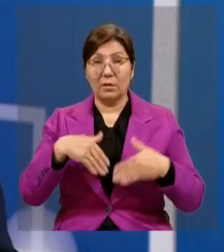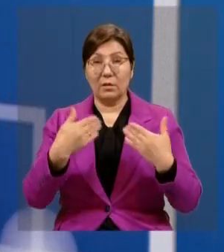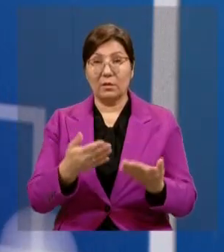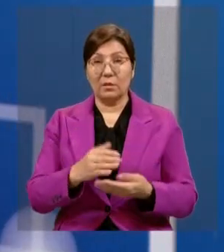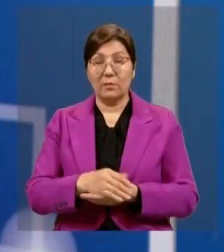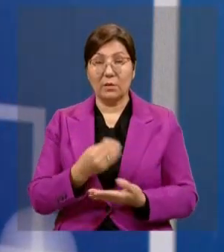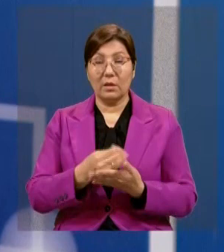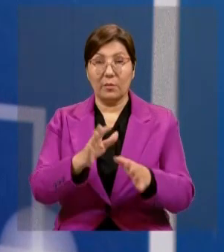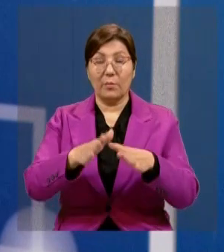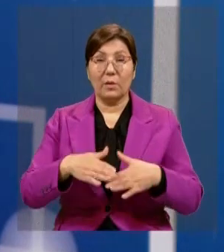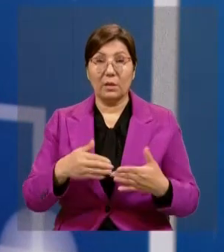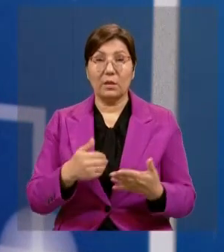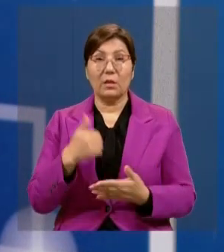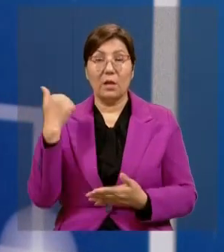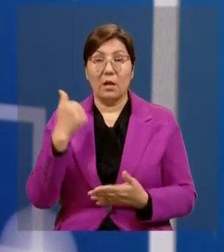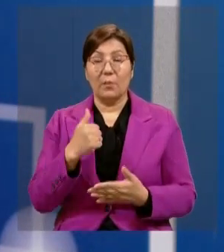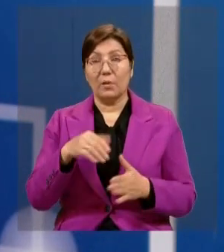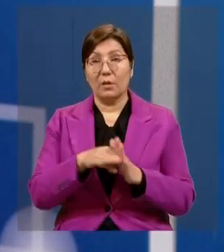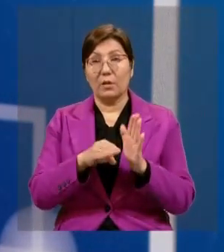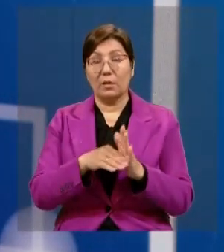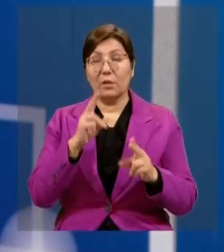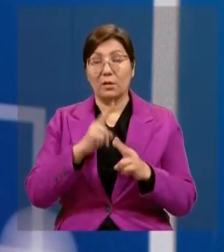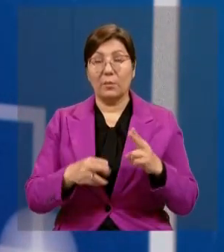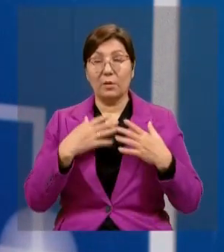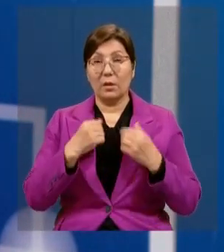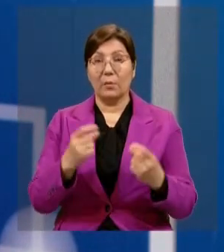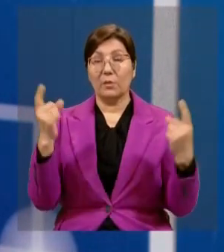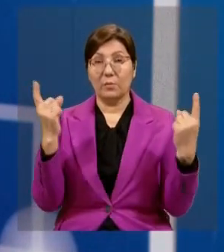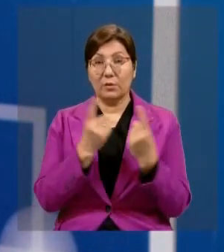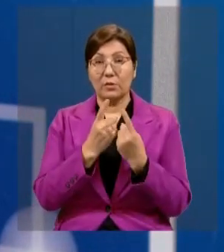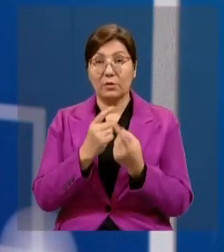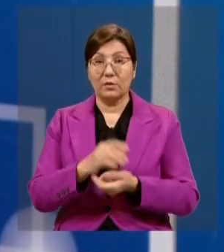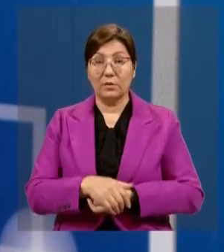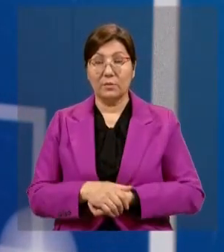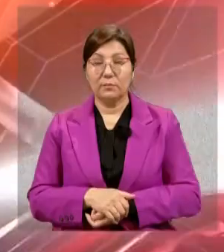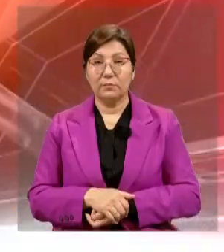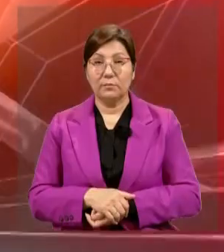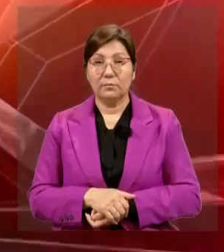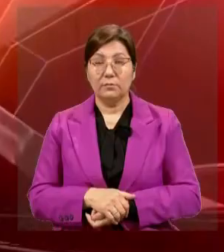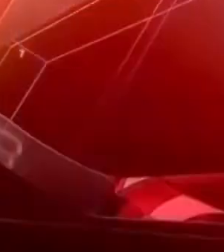Қымбатты көрермен, апта тынысының бүгінгі шығарылымы осымен тәмам. Жағымды жаңалықтармен жүздесейік.